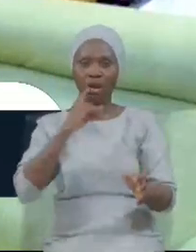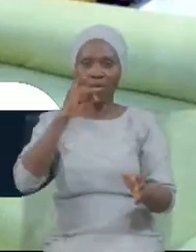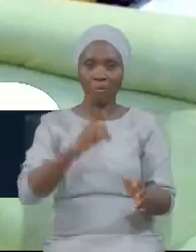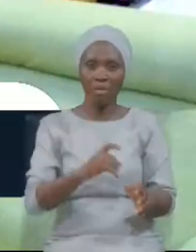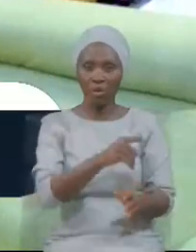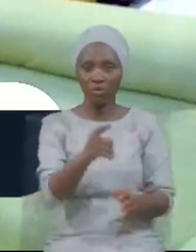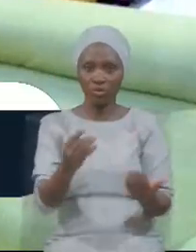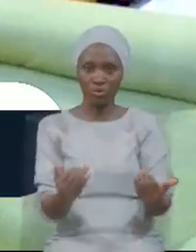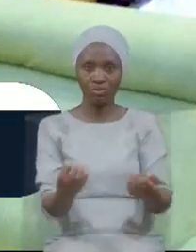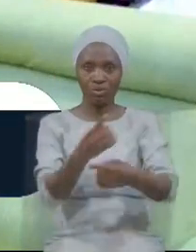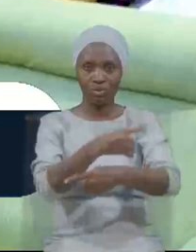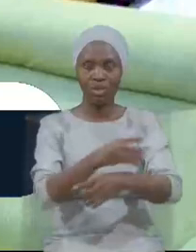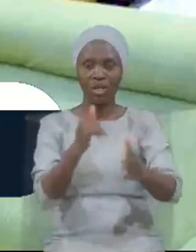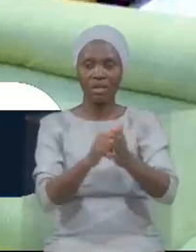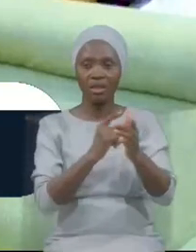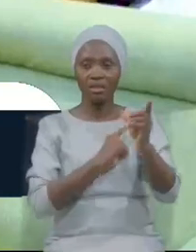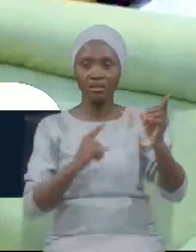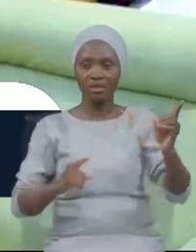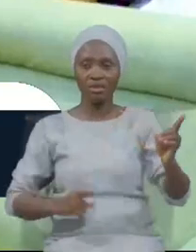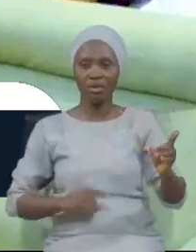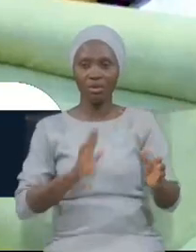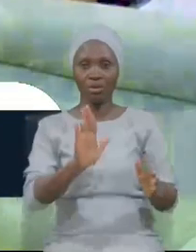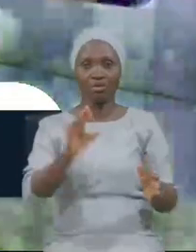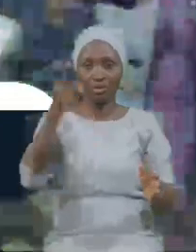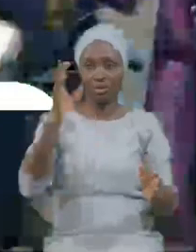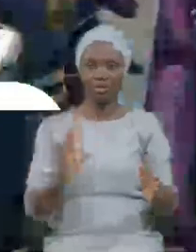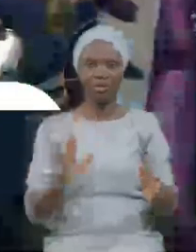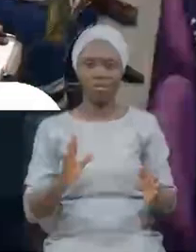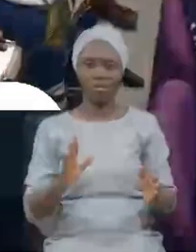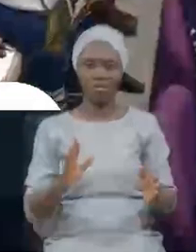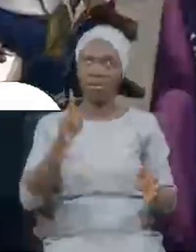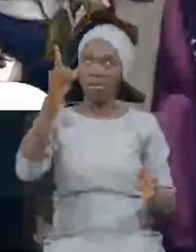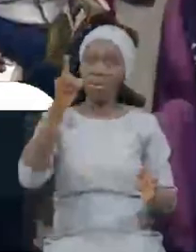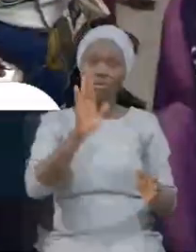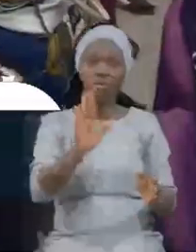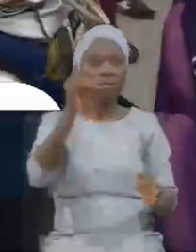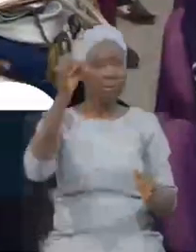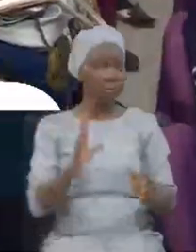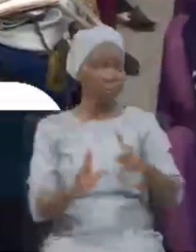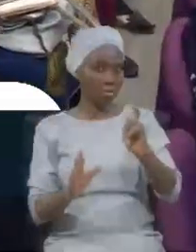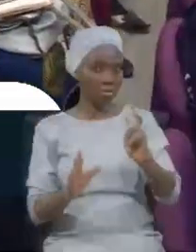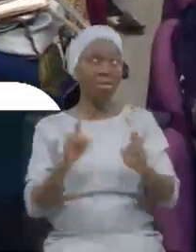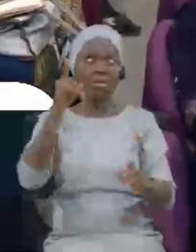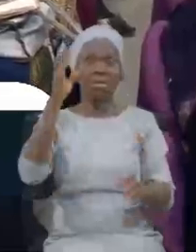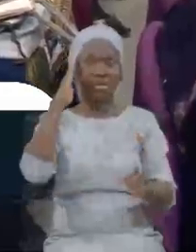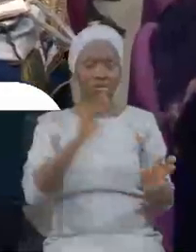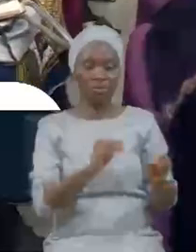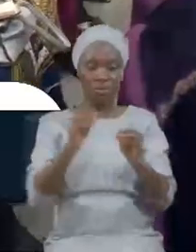aujourd'hui, l'Éternel, ton Dieu, est-il votre Dieu, te donnera